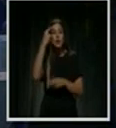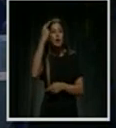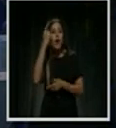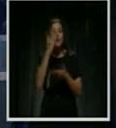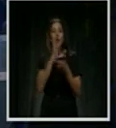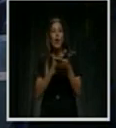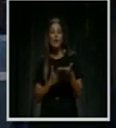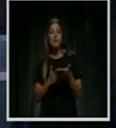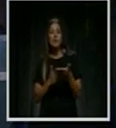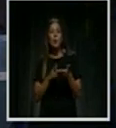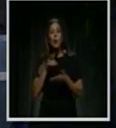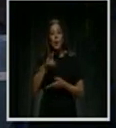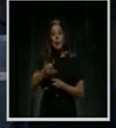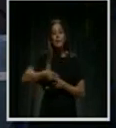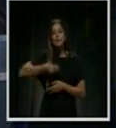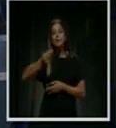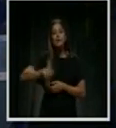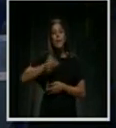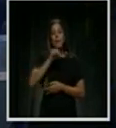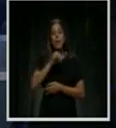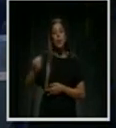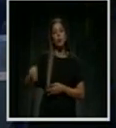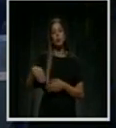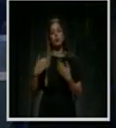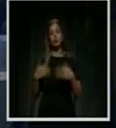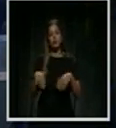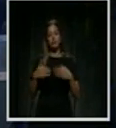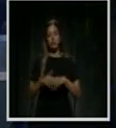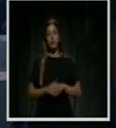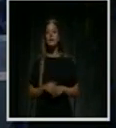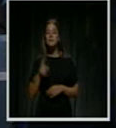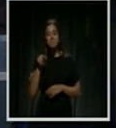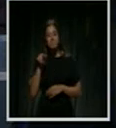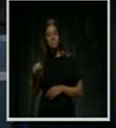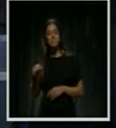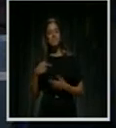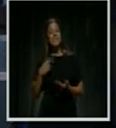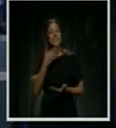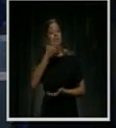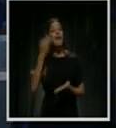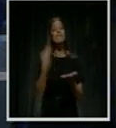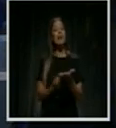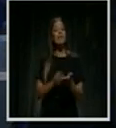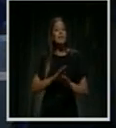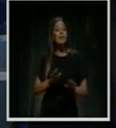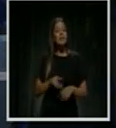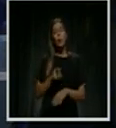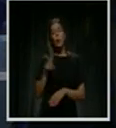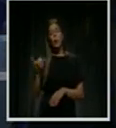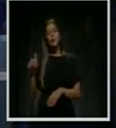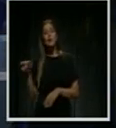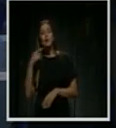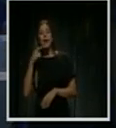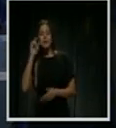euro. Dak huwa l-kredenzjali ambjentali qed tilkom nitkellem fuq fatti biss. Jista' jitkellem fuq l-kredibilità